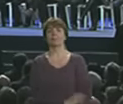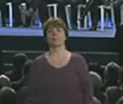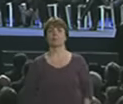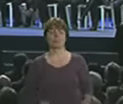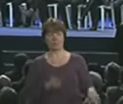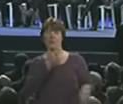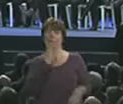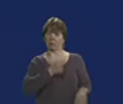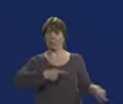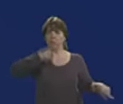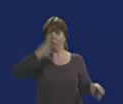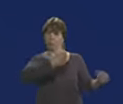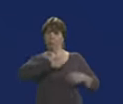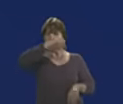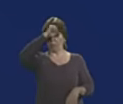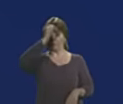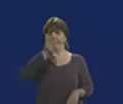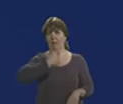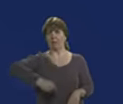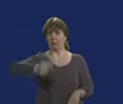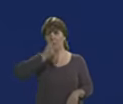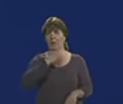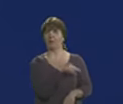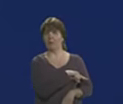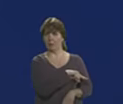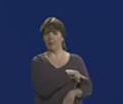C'est facile de donner des leçons de morale.